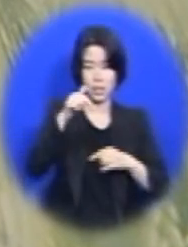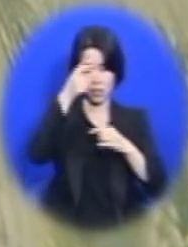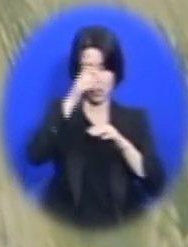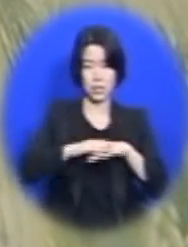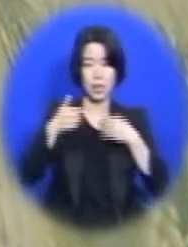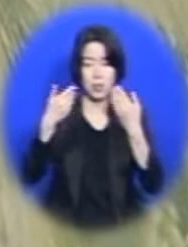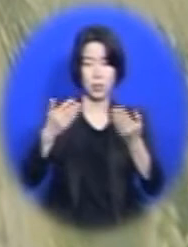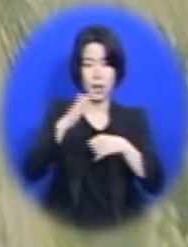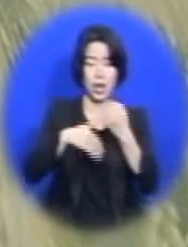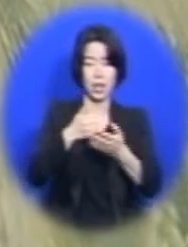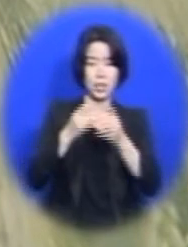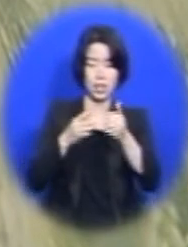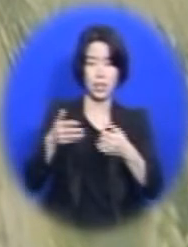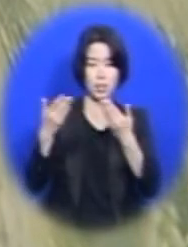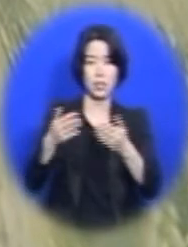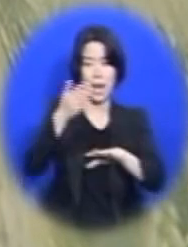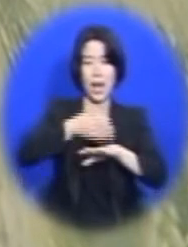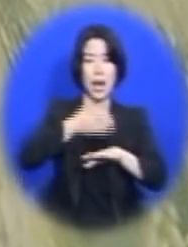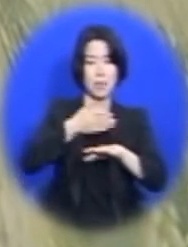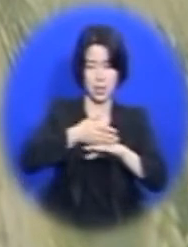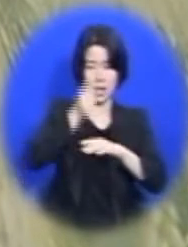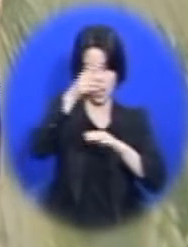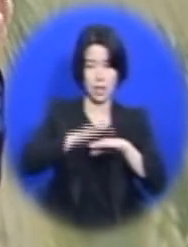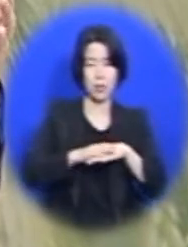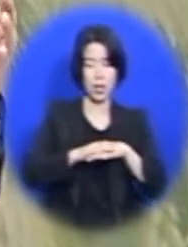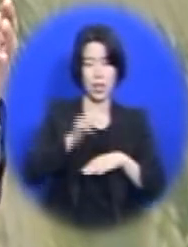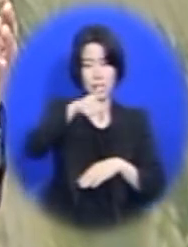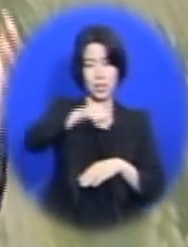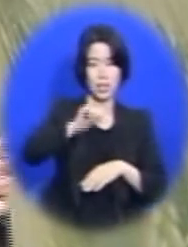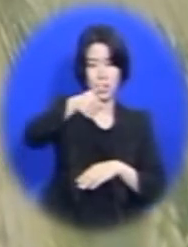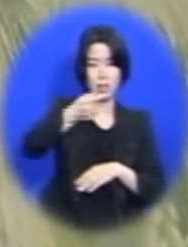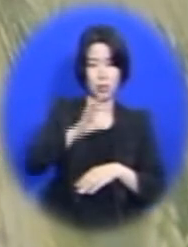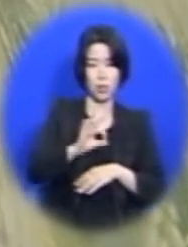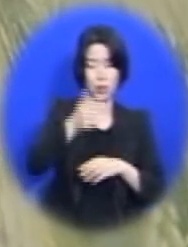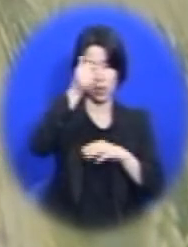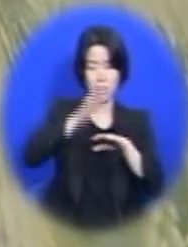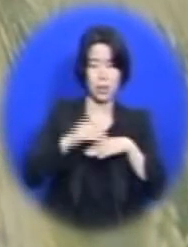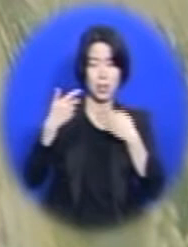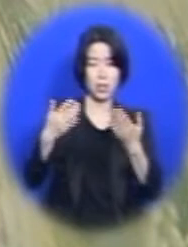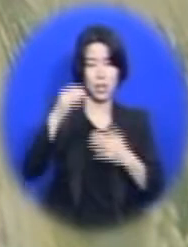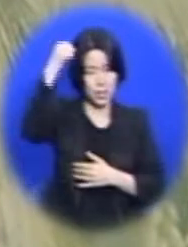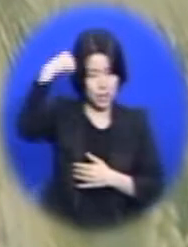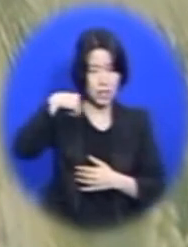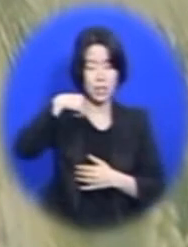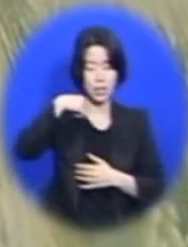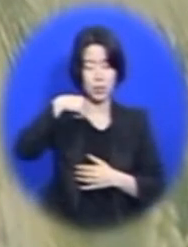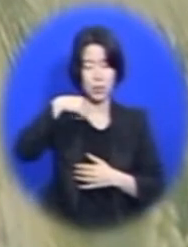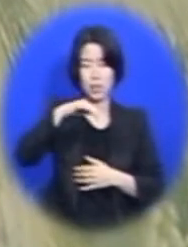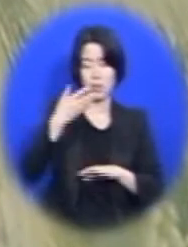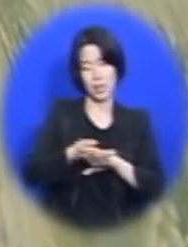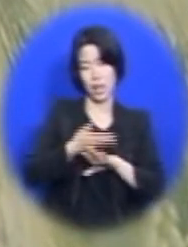드리는 감사예배였어요. 그 기공예배에 참여하셨던 분들이 느끼는 느낌은